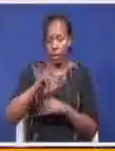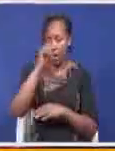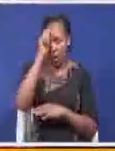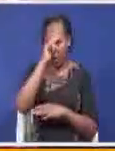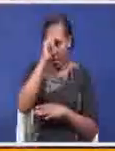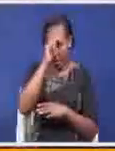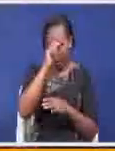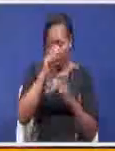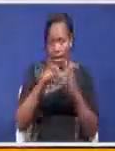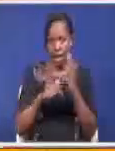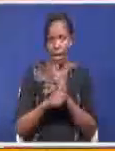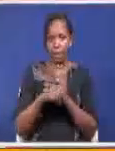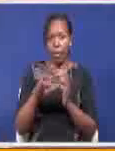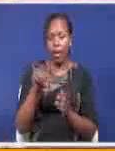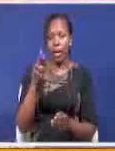Gwa Mwindu.